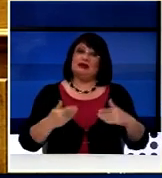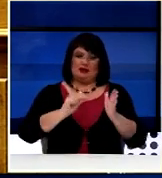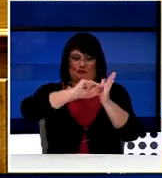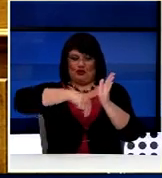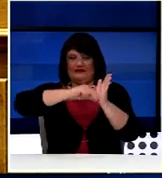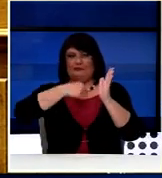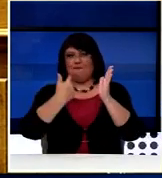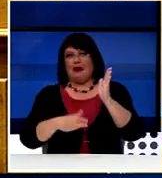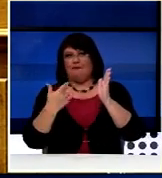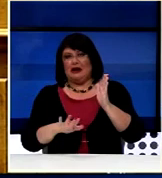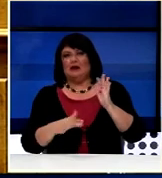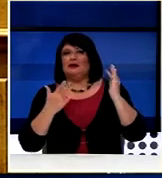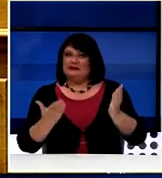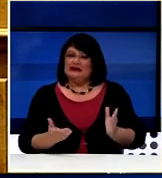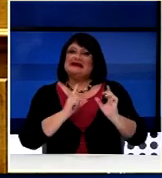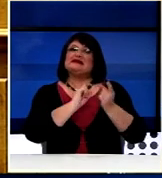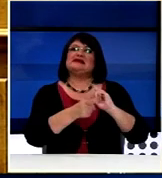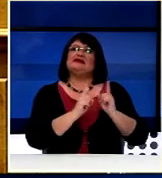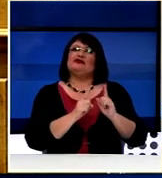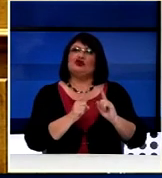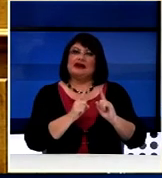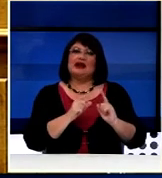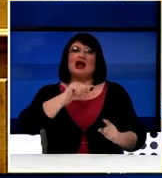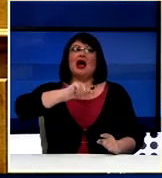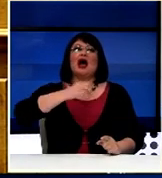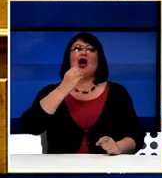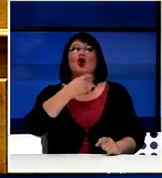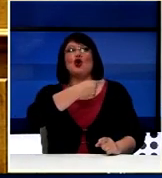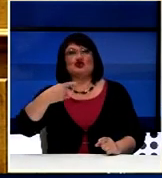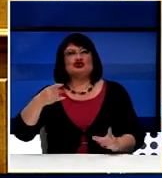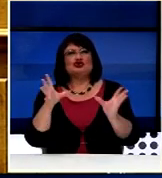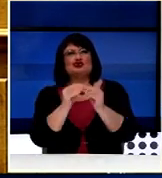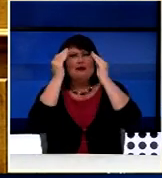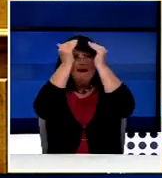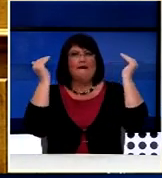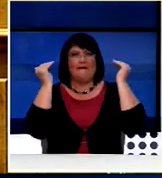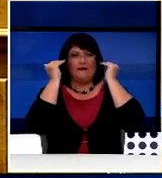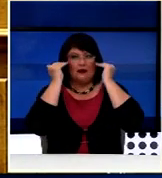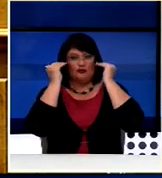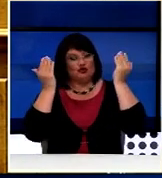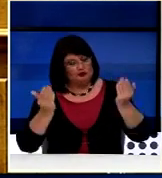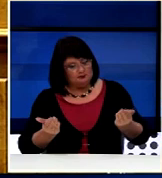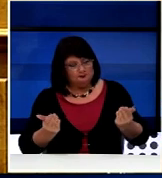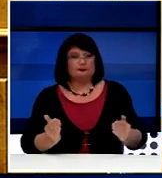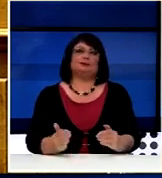υπογράψετε τη συμφωνία για την οριοθέτηση της ΑΟΣ με την Αίγυπτο. Μια